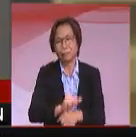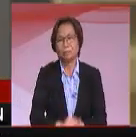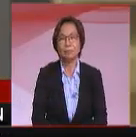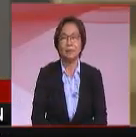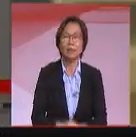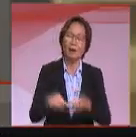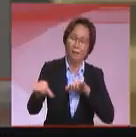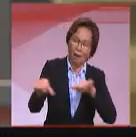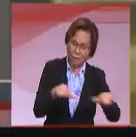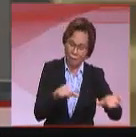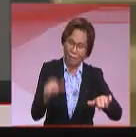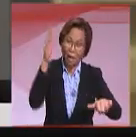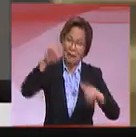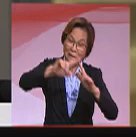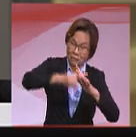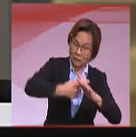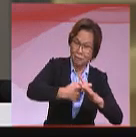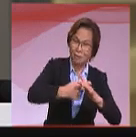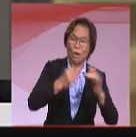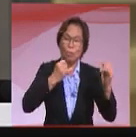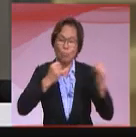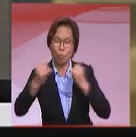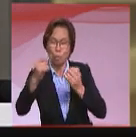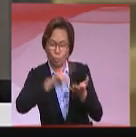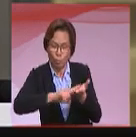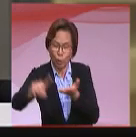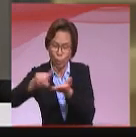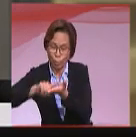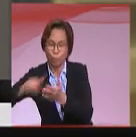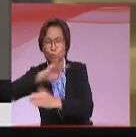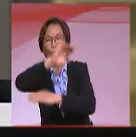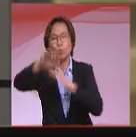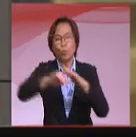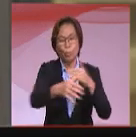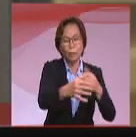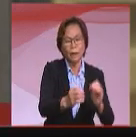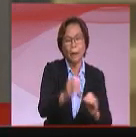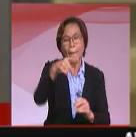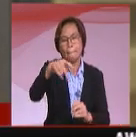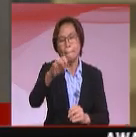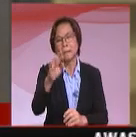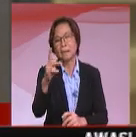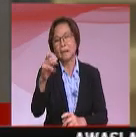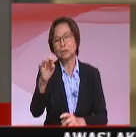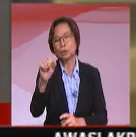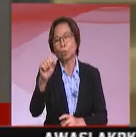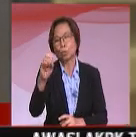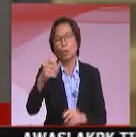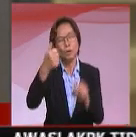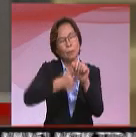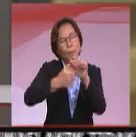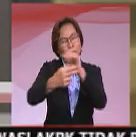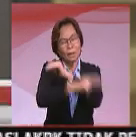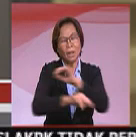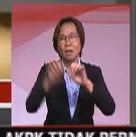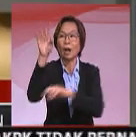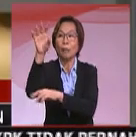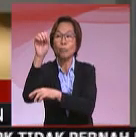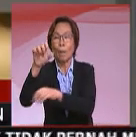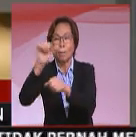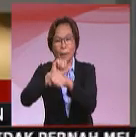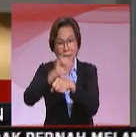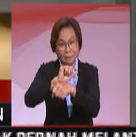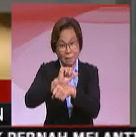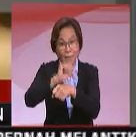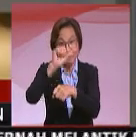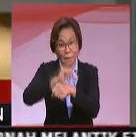Antara aktiviti yang akan dilaksanakan adalah temuduga mingguan di semua pejabat Perkeso di setiap negeri, karnival pekerjaan secara